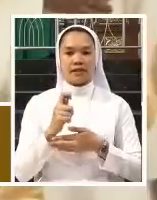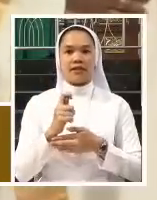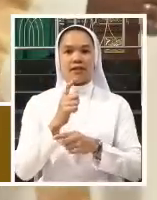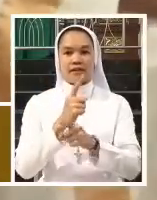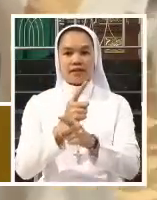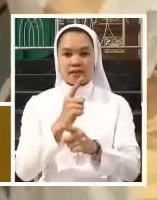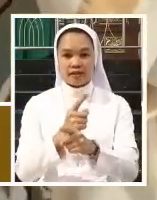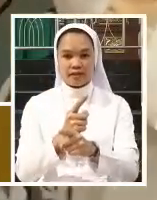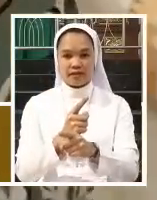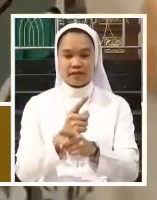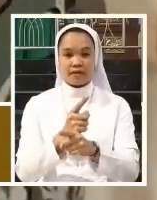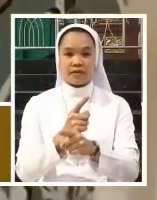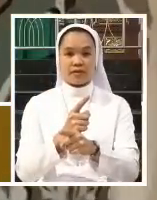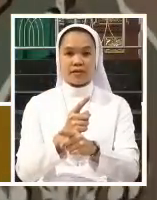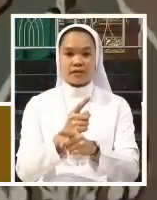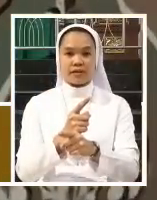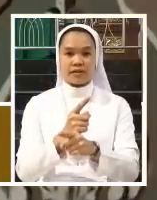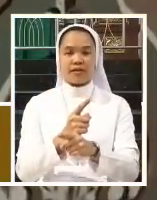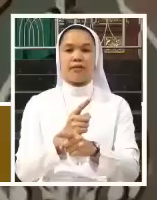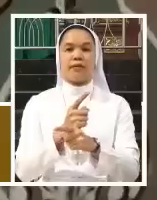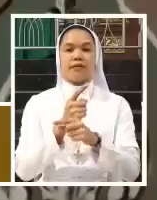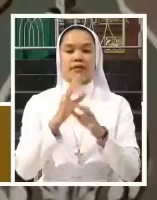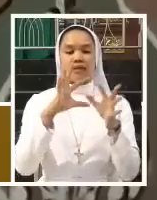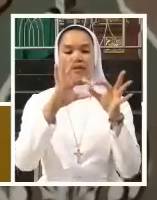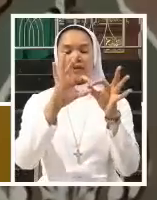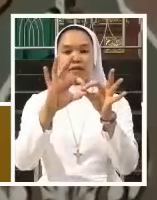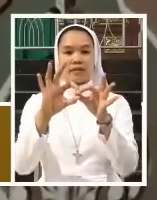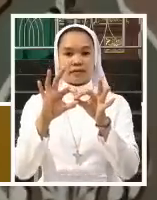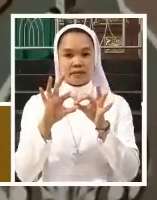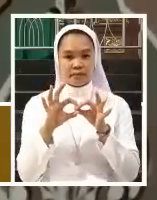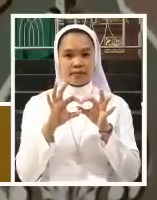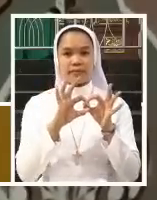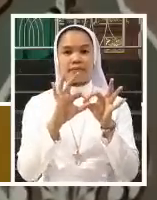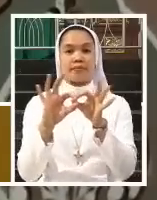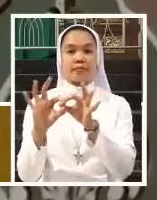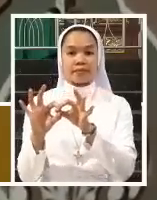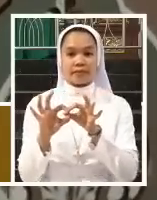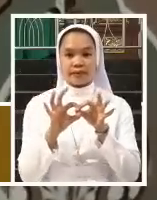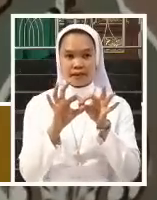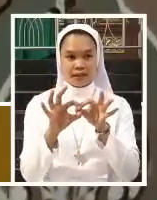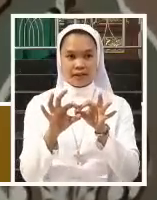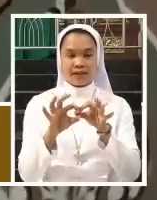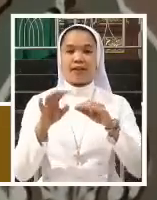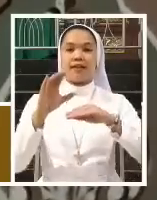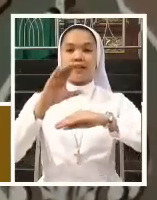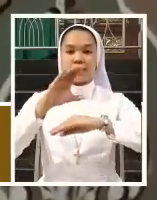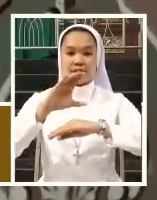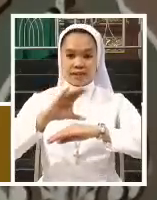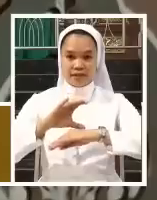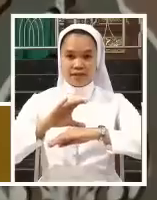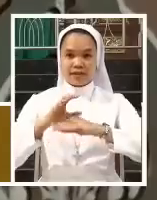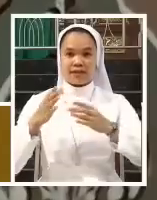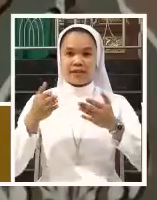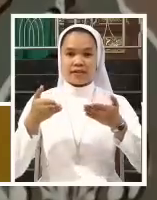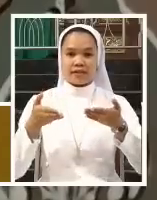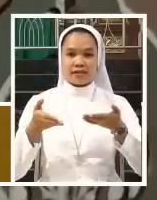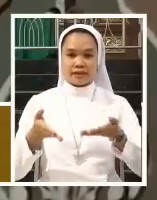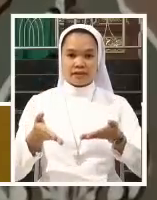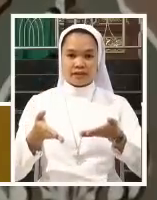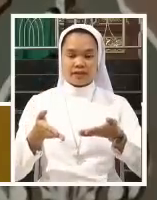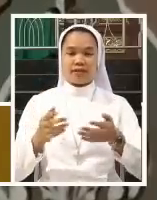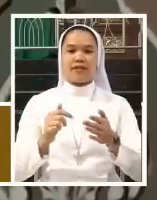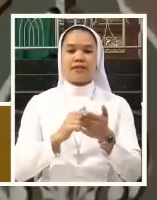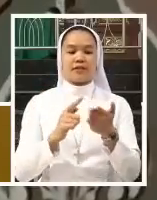concretely ang komunyo sa loob kang simbahan. Sa misang